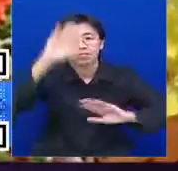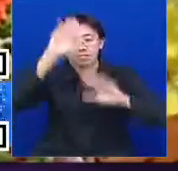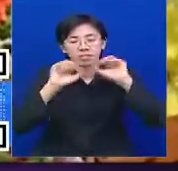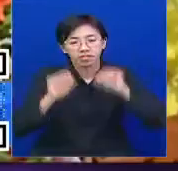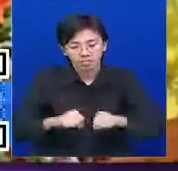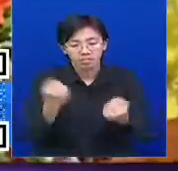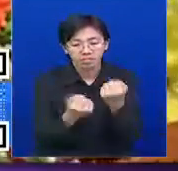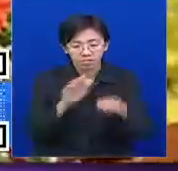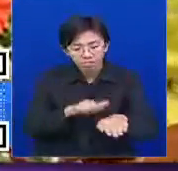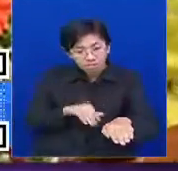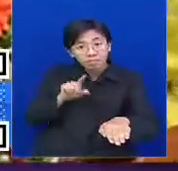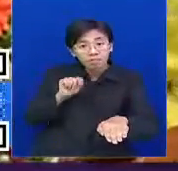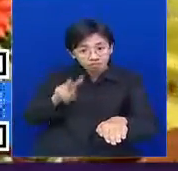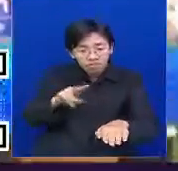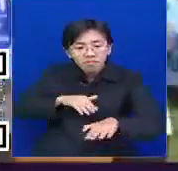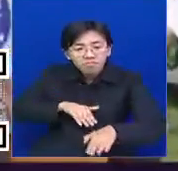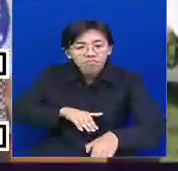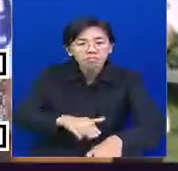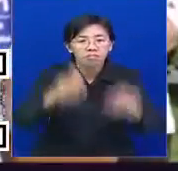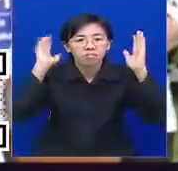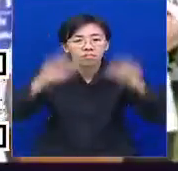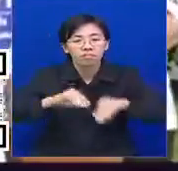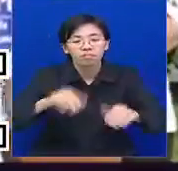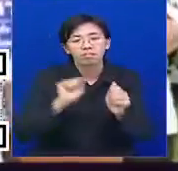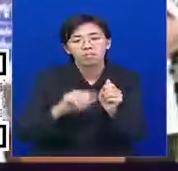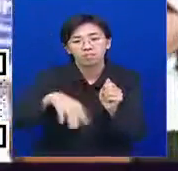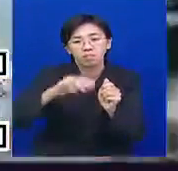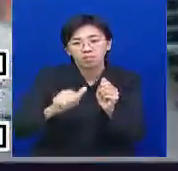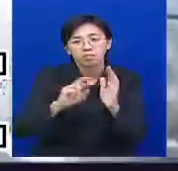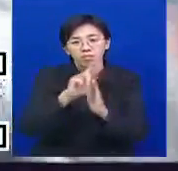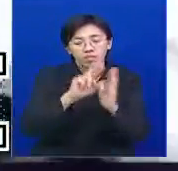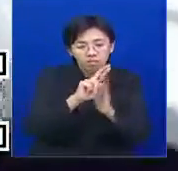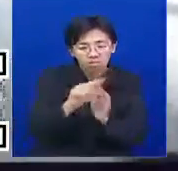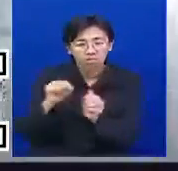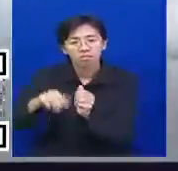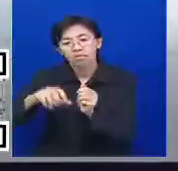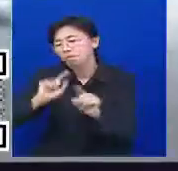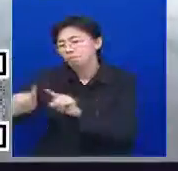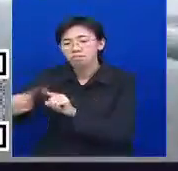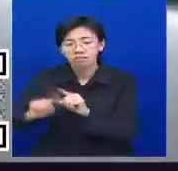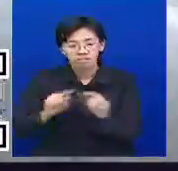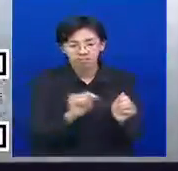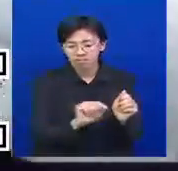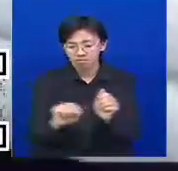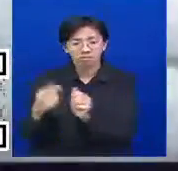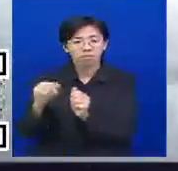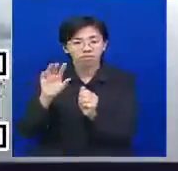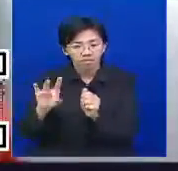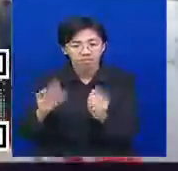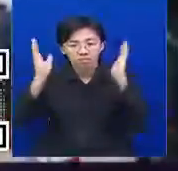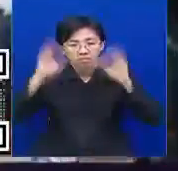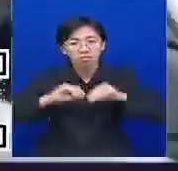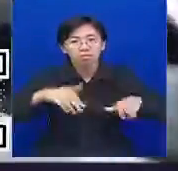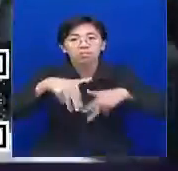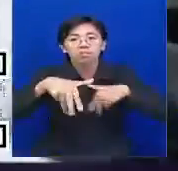ำนวน22คันออกรณรงค์ในพื้นที่อำเภอเมืองเชียงรายและอำเภอเมืองอื่นๆทั้ง18อำเภอเพื่อกระตุ้นให้ประชาชนทุ